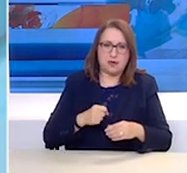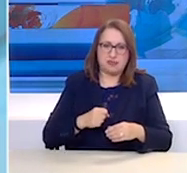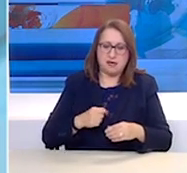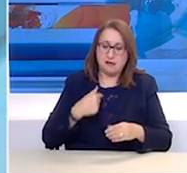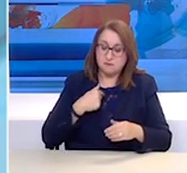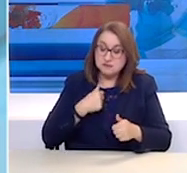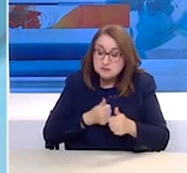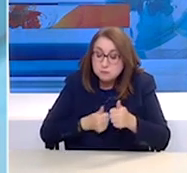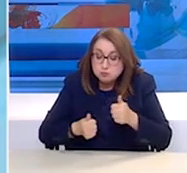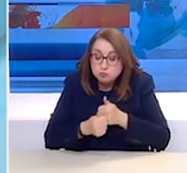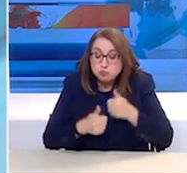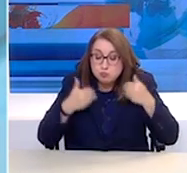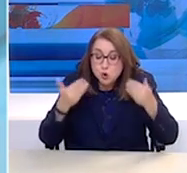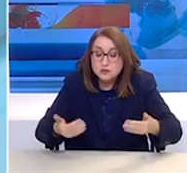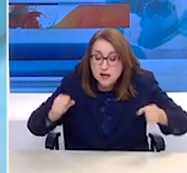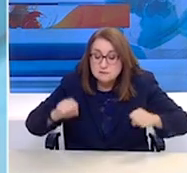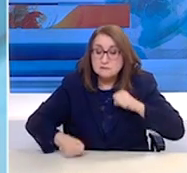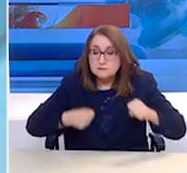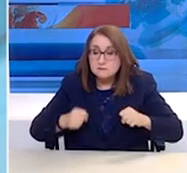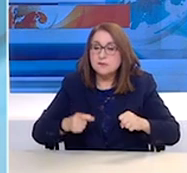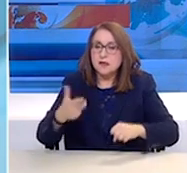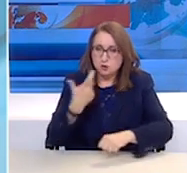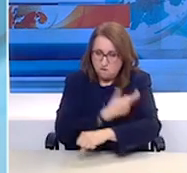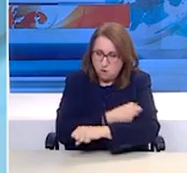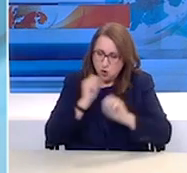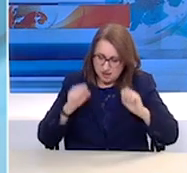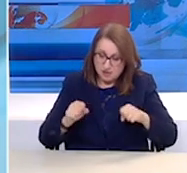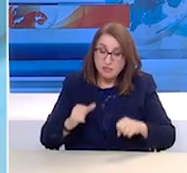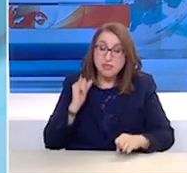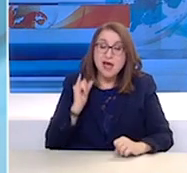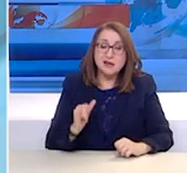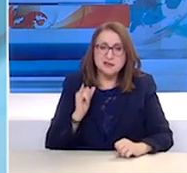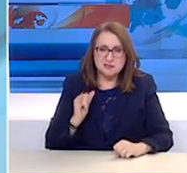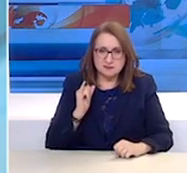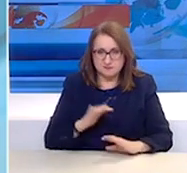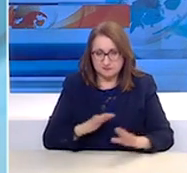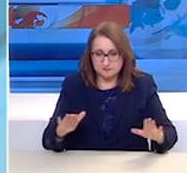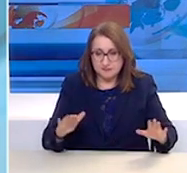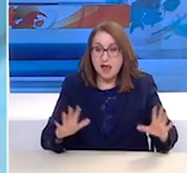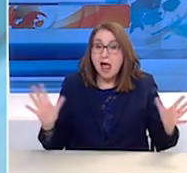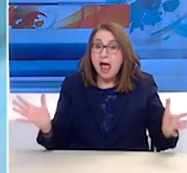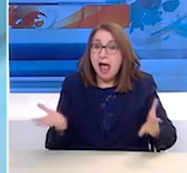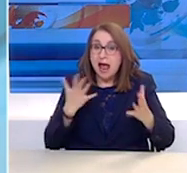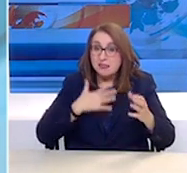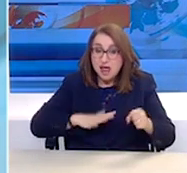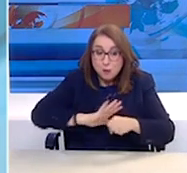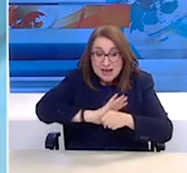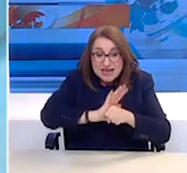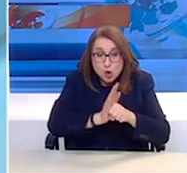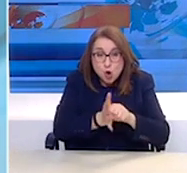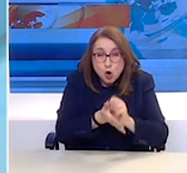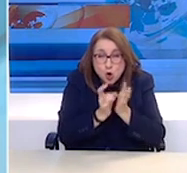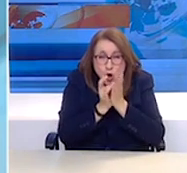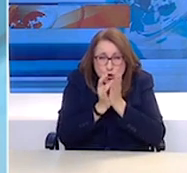συμμετέχει ενεργά. Το εμβόλιο, ναι, θα αργήσει. Η οριστική εκρίζωση του ιού θα γινόταν